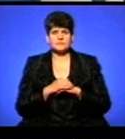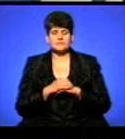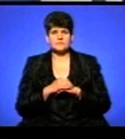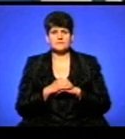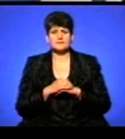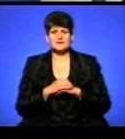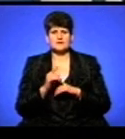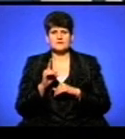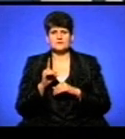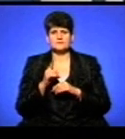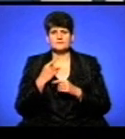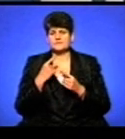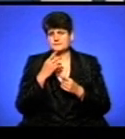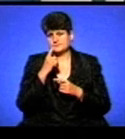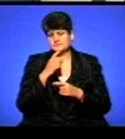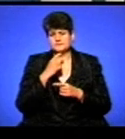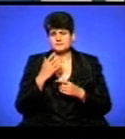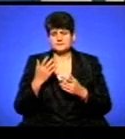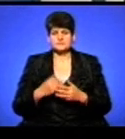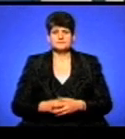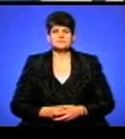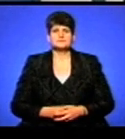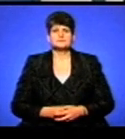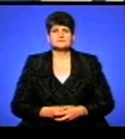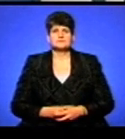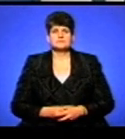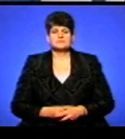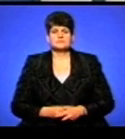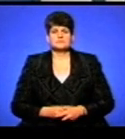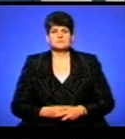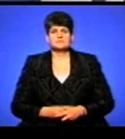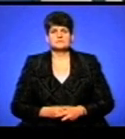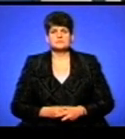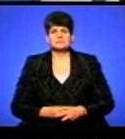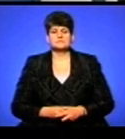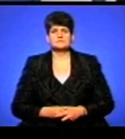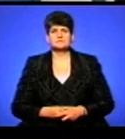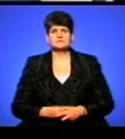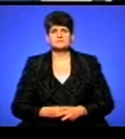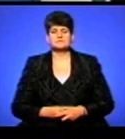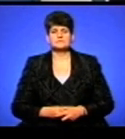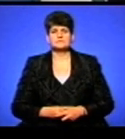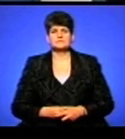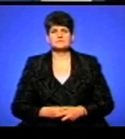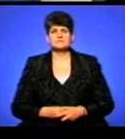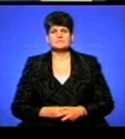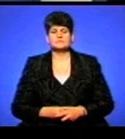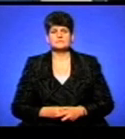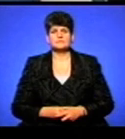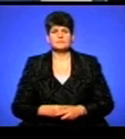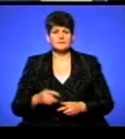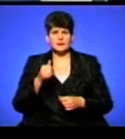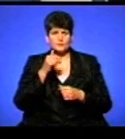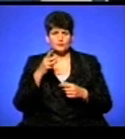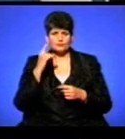Добрий вечір. На жаль, ми не можемо почути ваше